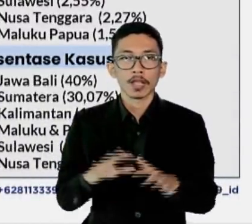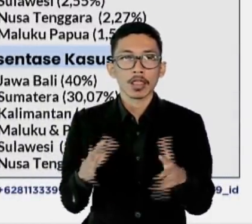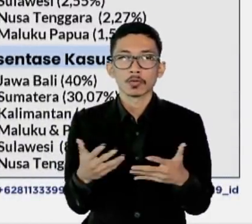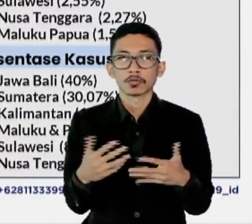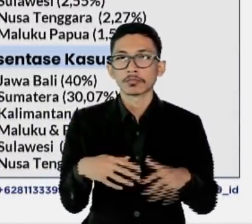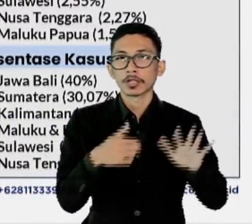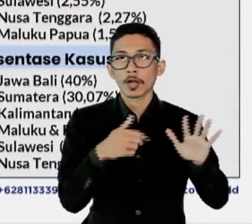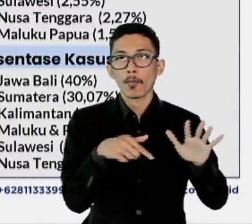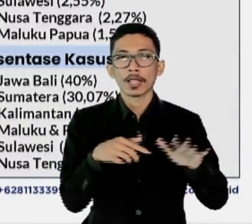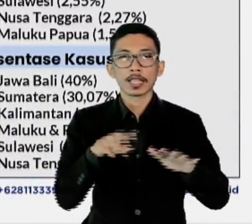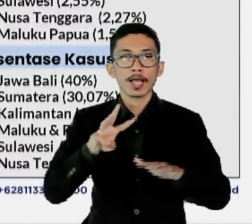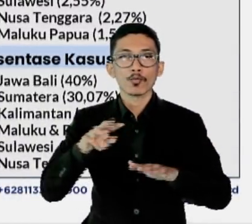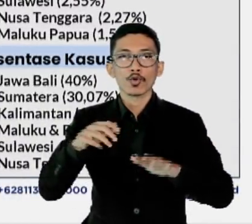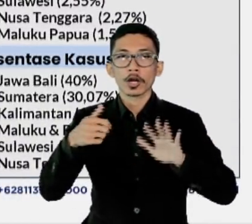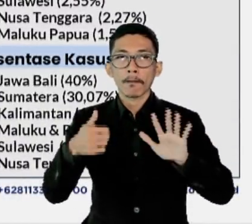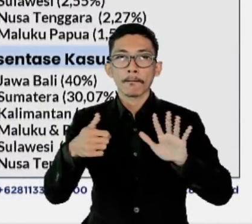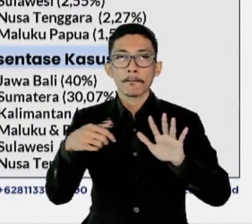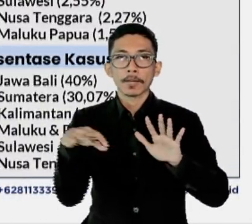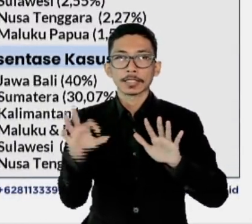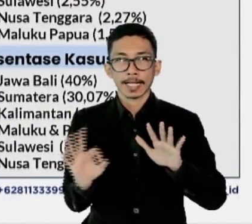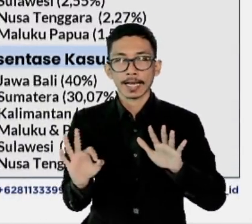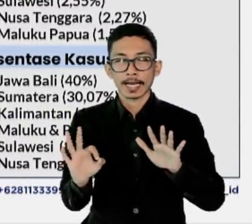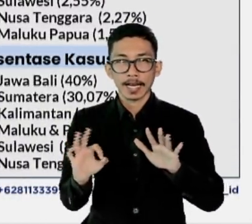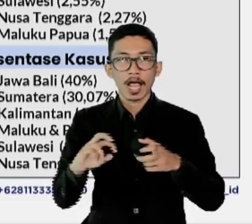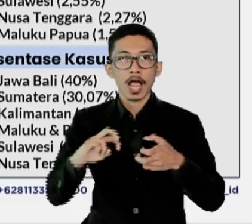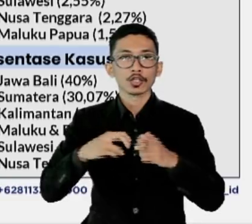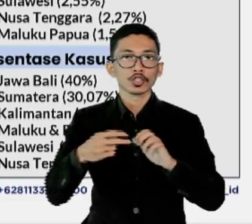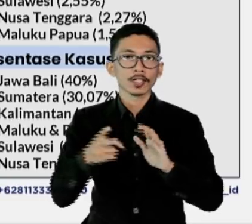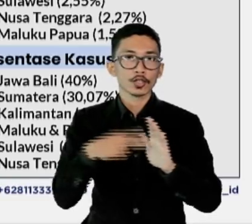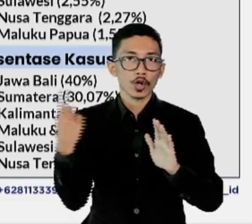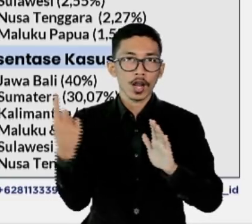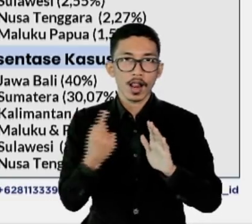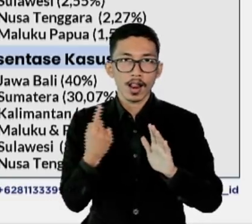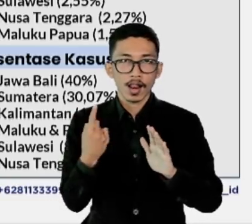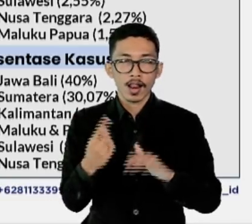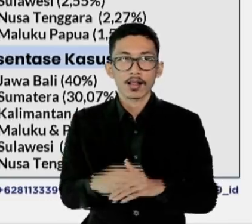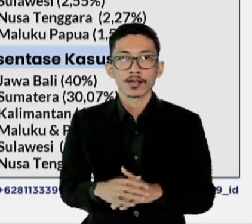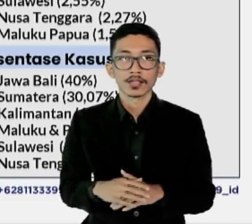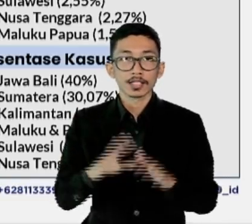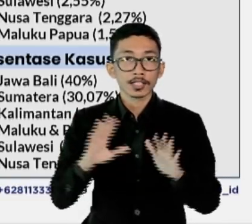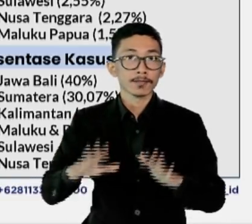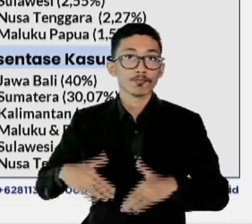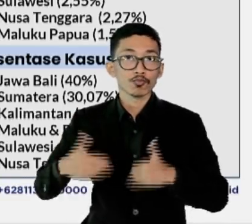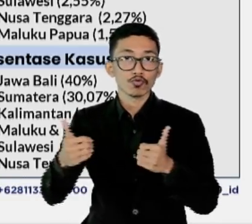14,63% dari total kasus nasional. Total kesembuhannya sebanyak